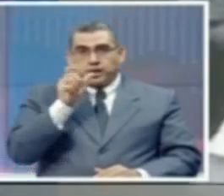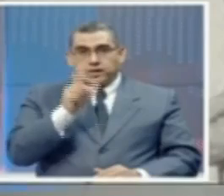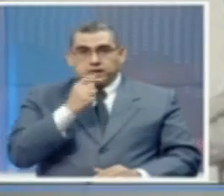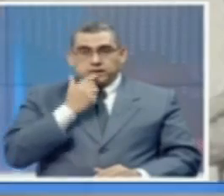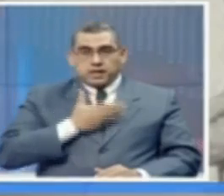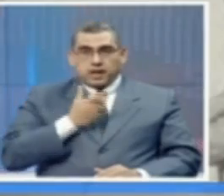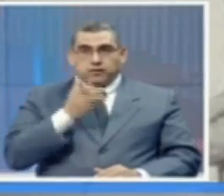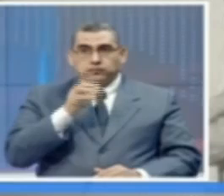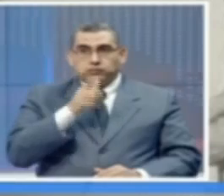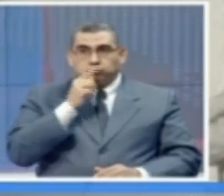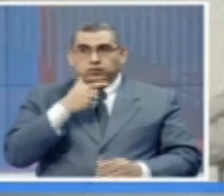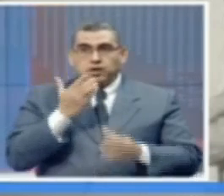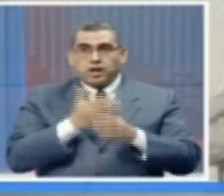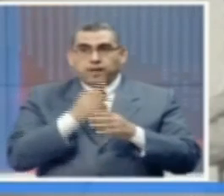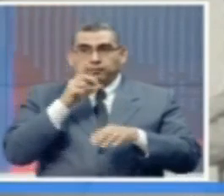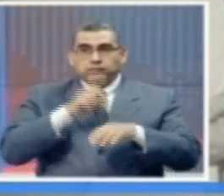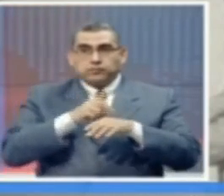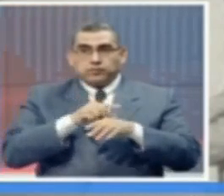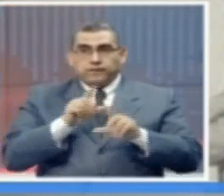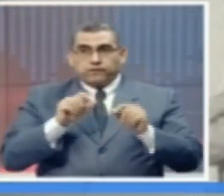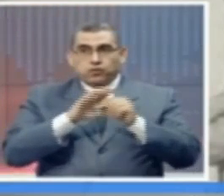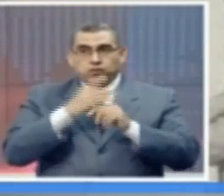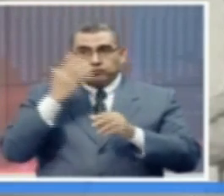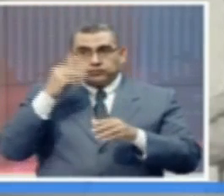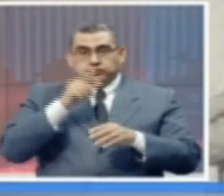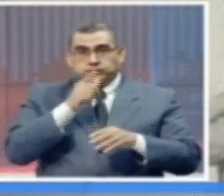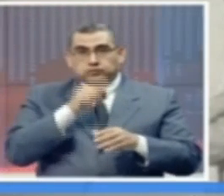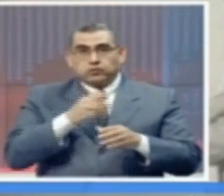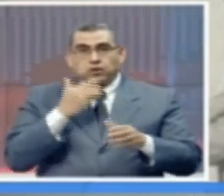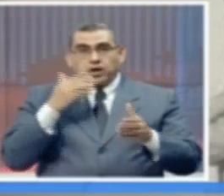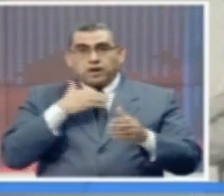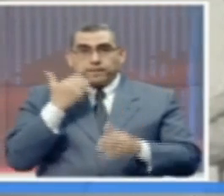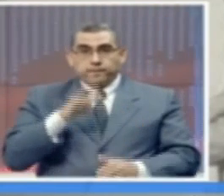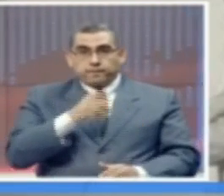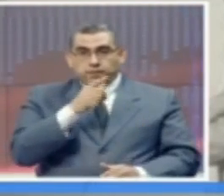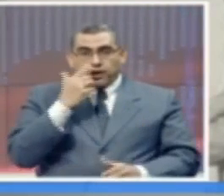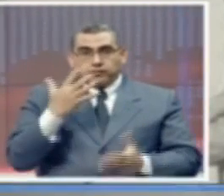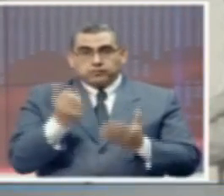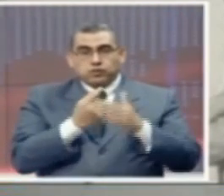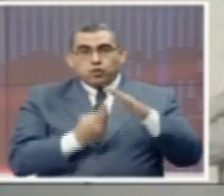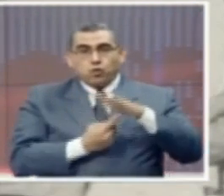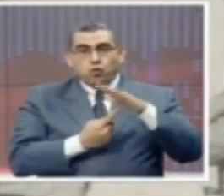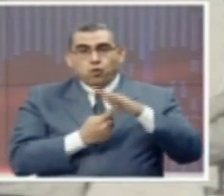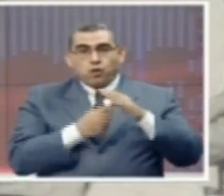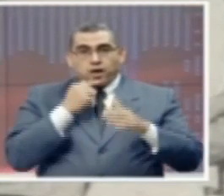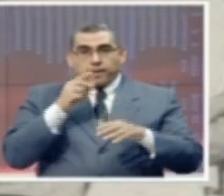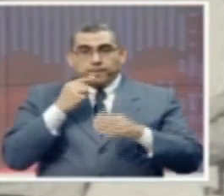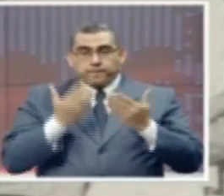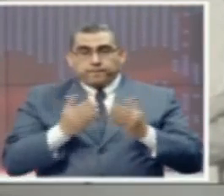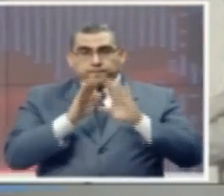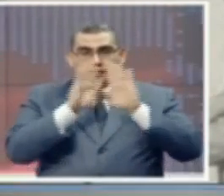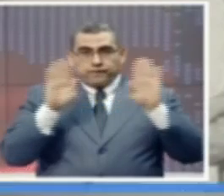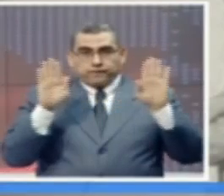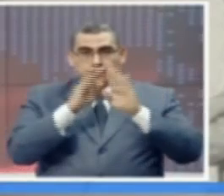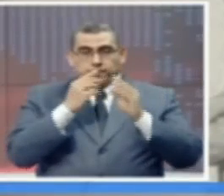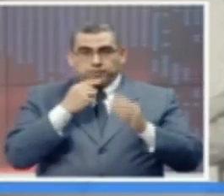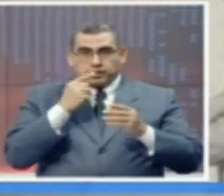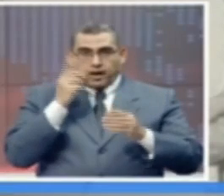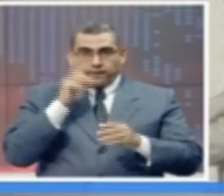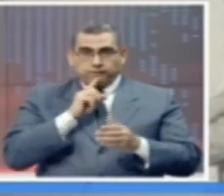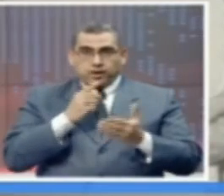71 عاما إثر إصابته بفيروس كورونا. وكان الراحل قد حصل على بكالوريوس المعهد العالي للفنون